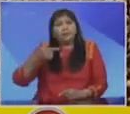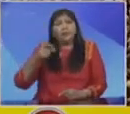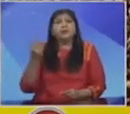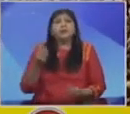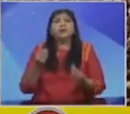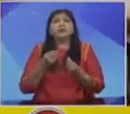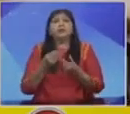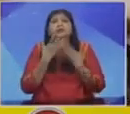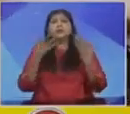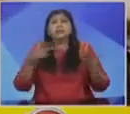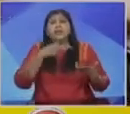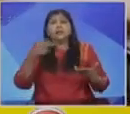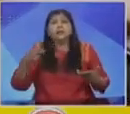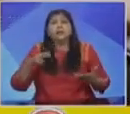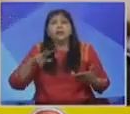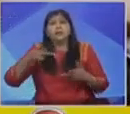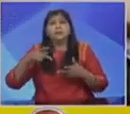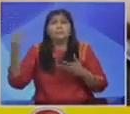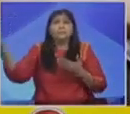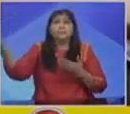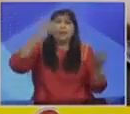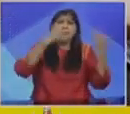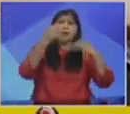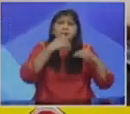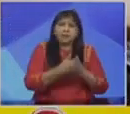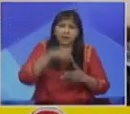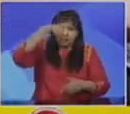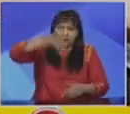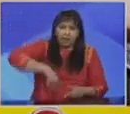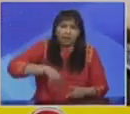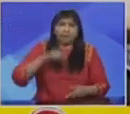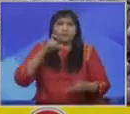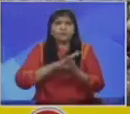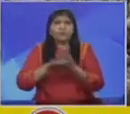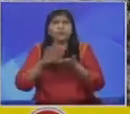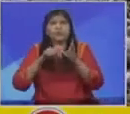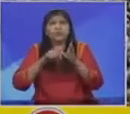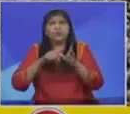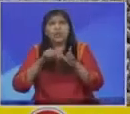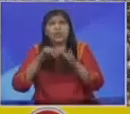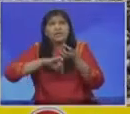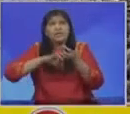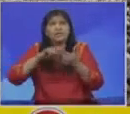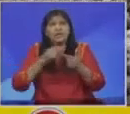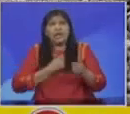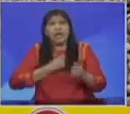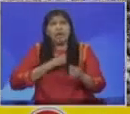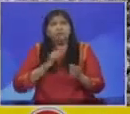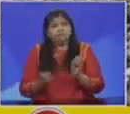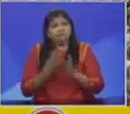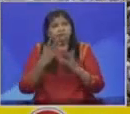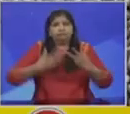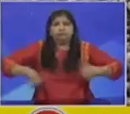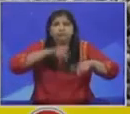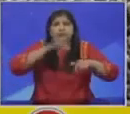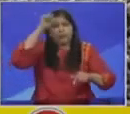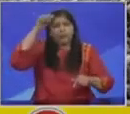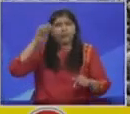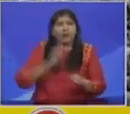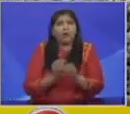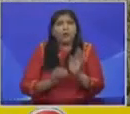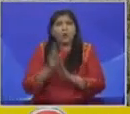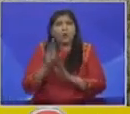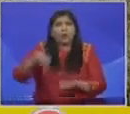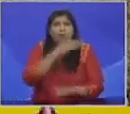इसे ज्यादातर बाहर से मंगाते हैं, लेकिन अब चिया सीड्स में आत्मनिर्भरता का बीड़ा भी लोग उठा रहे